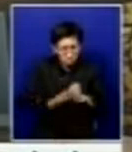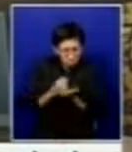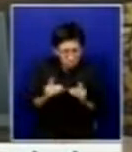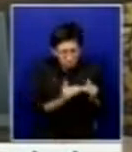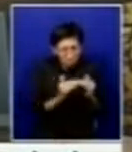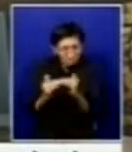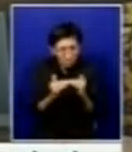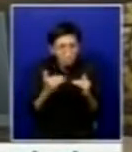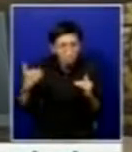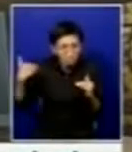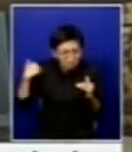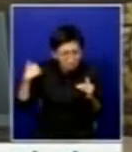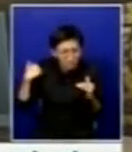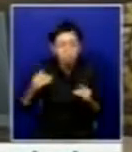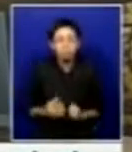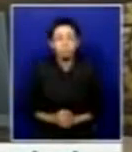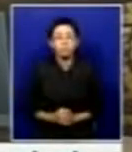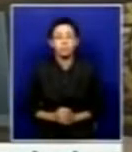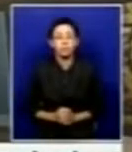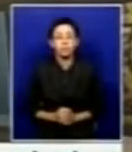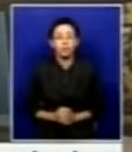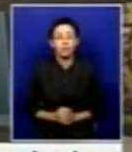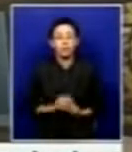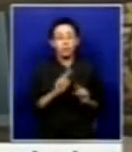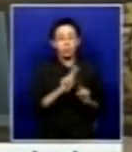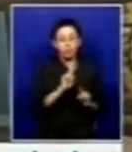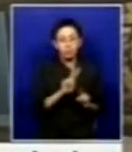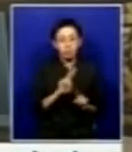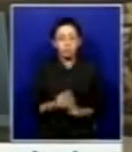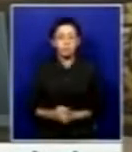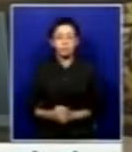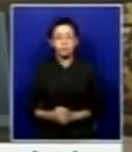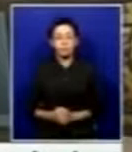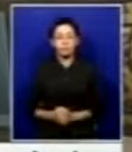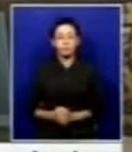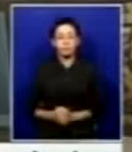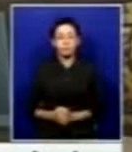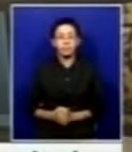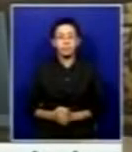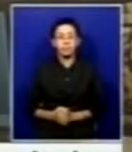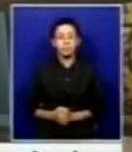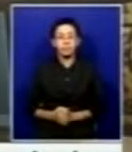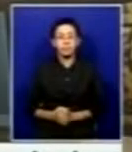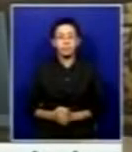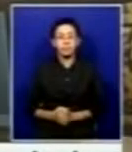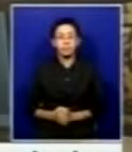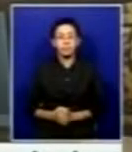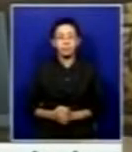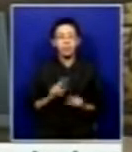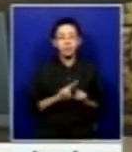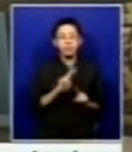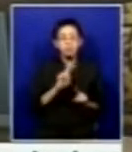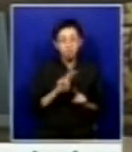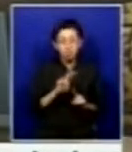ไรเรื่องที่สองครับต้องดูความสามารถศักยภ